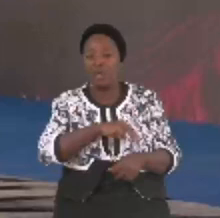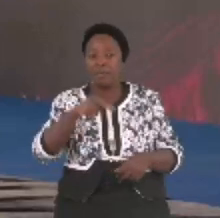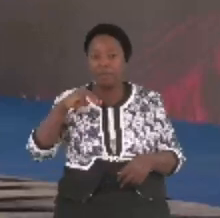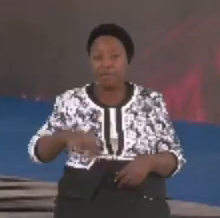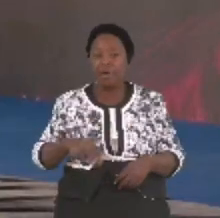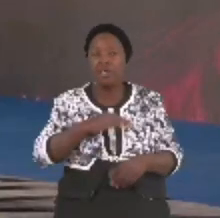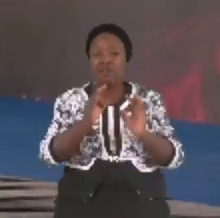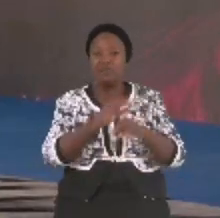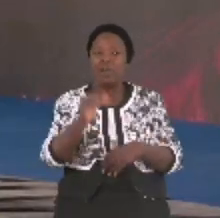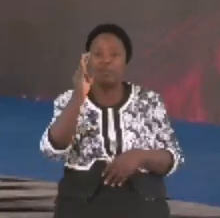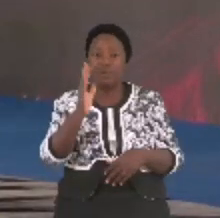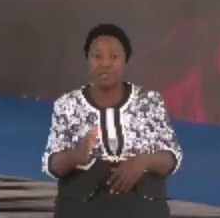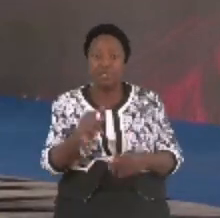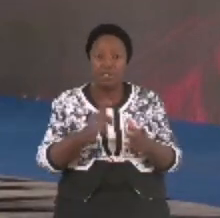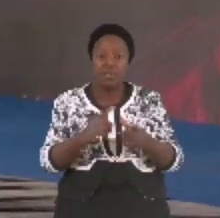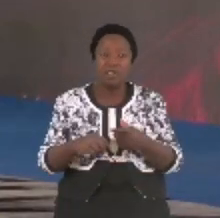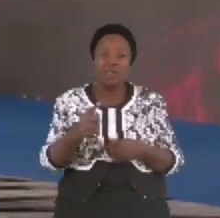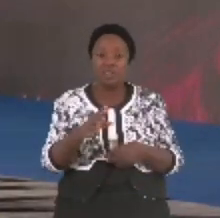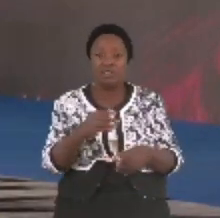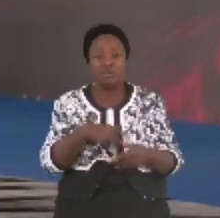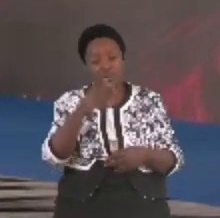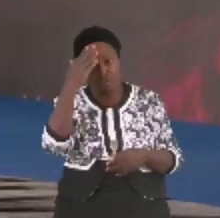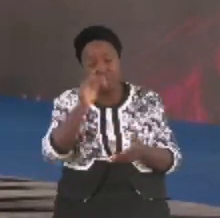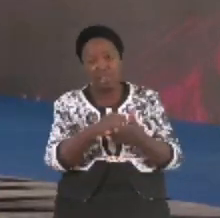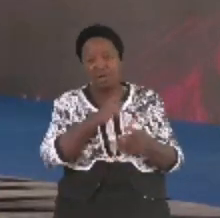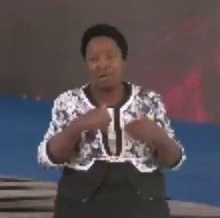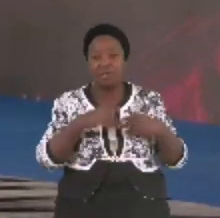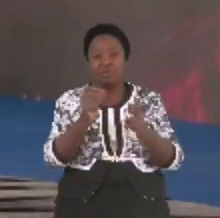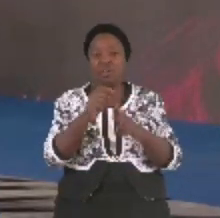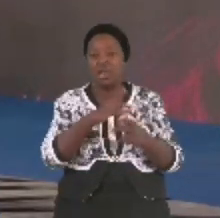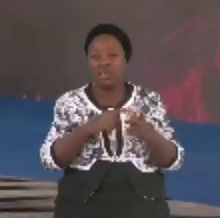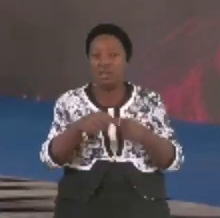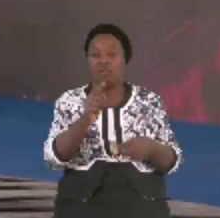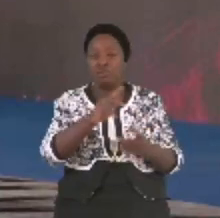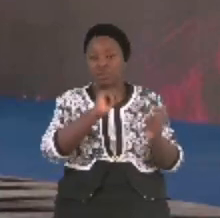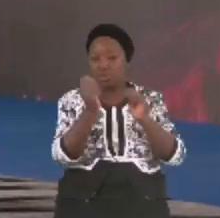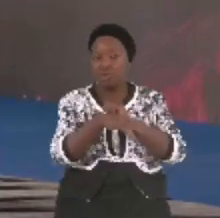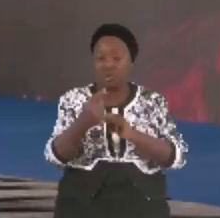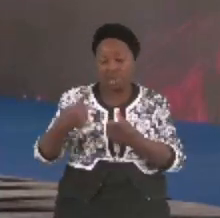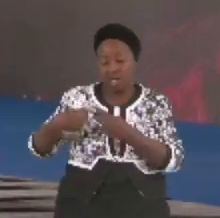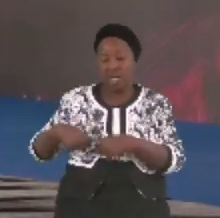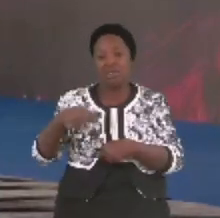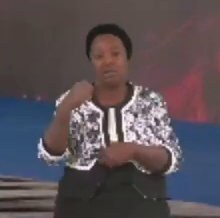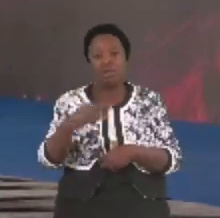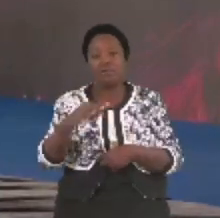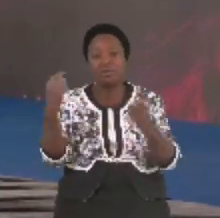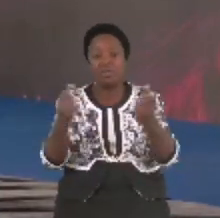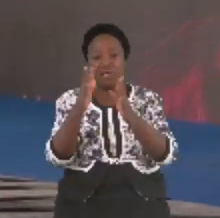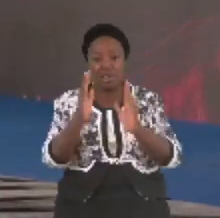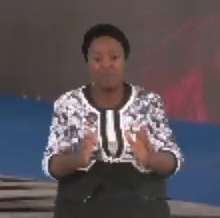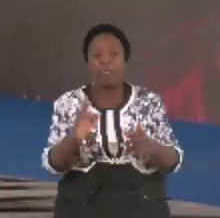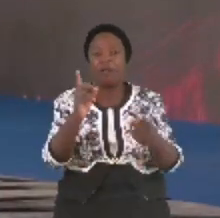Si vous êtes un ministre, Dieu veut vous utiliser pour que vous puissiez ramener les cœurs des